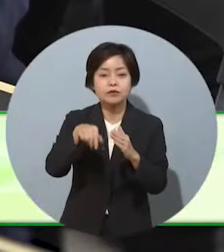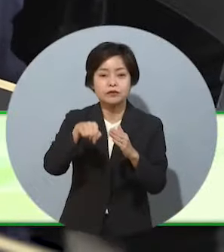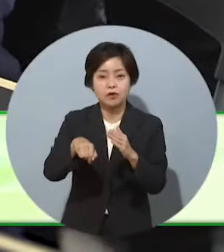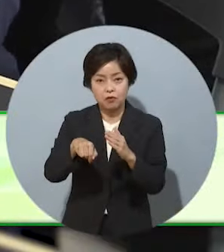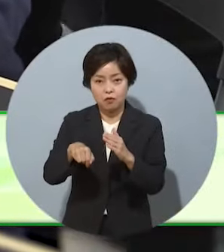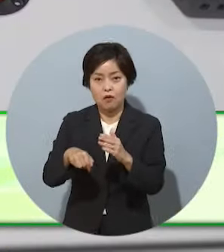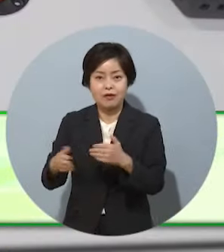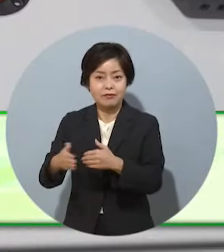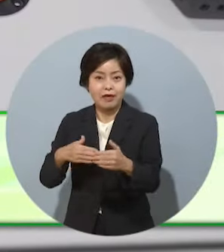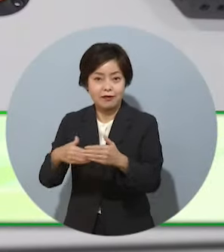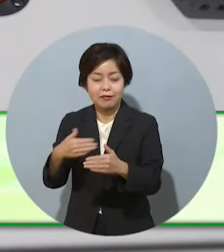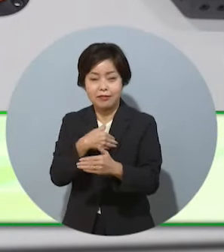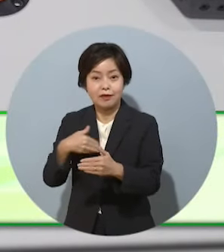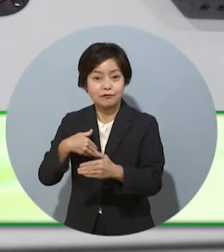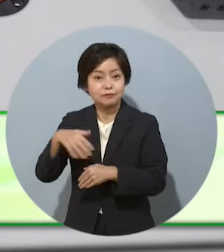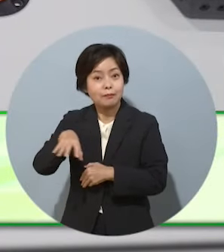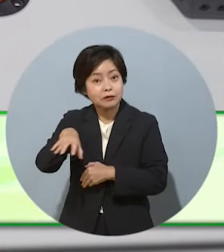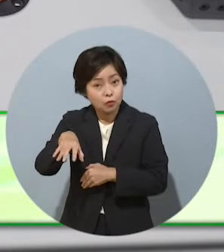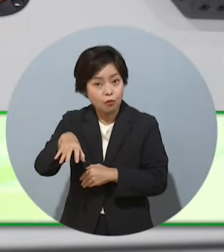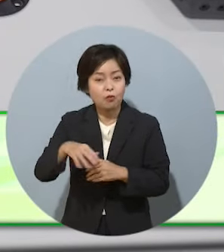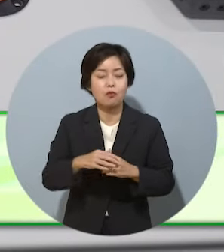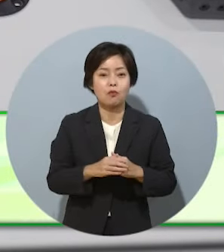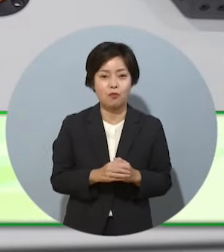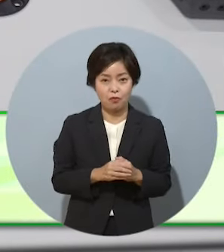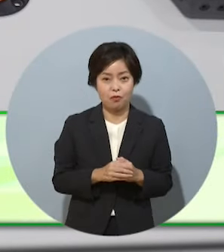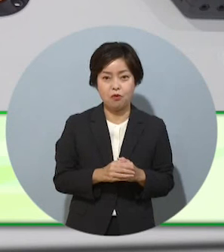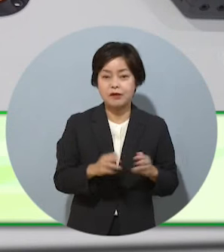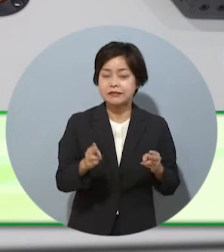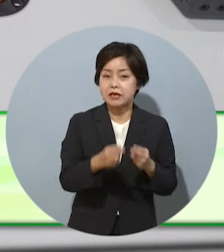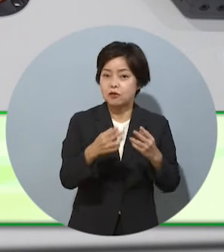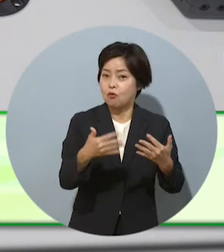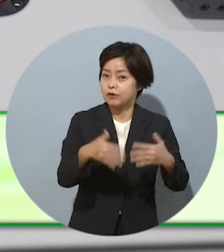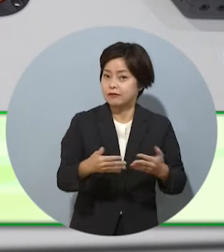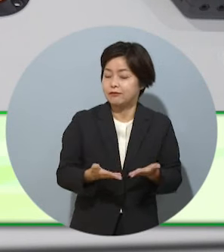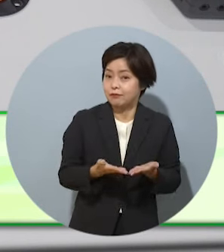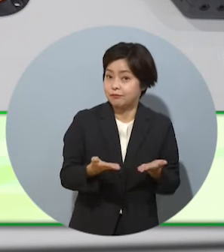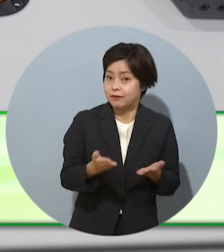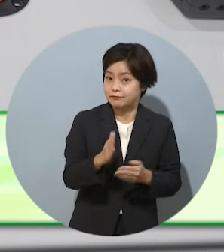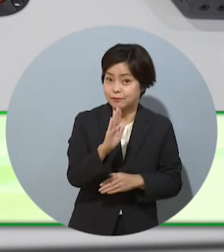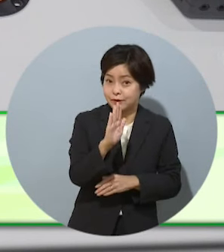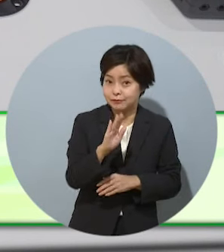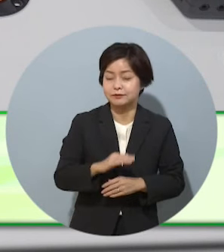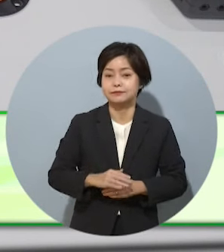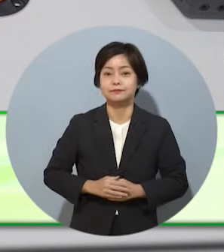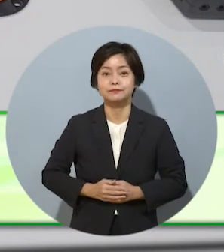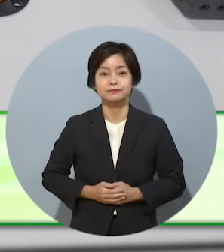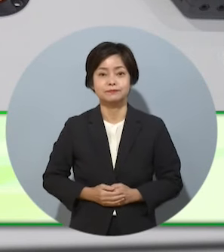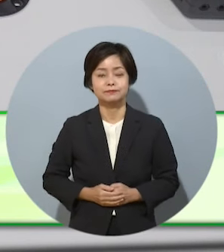ーツの体験コーナーや e パラスポーツ機器の展示もあります。